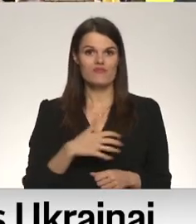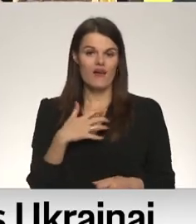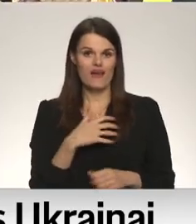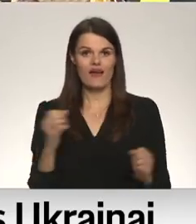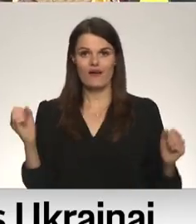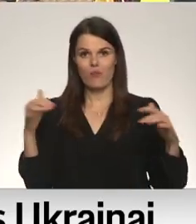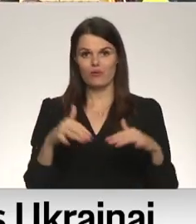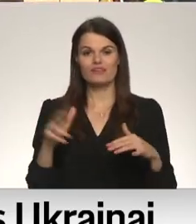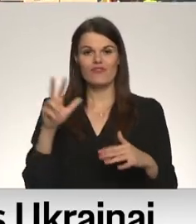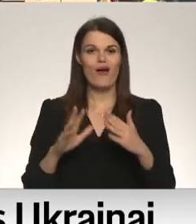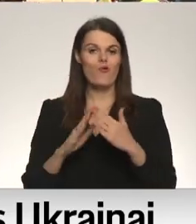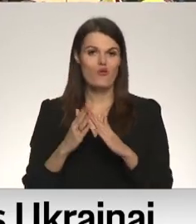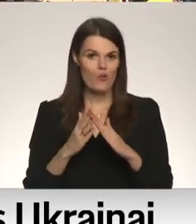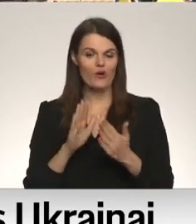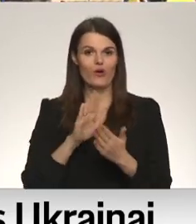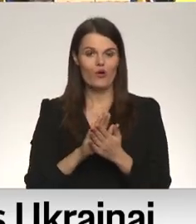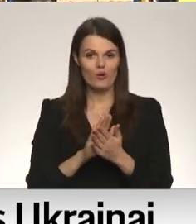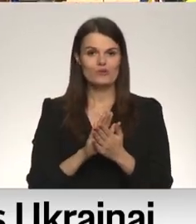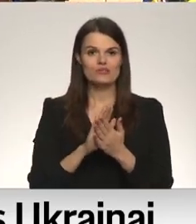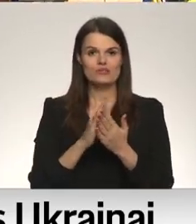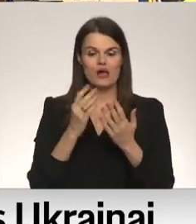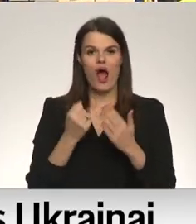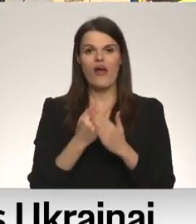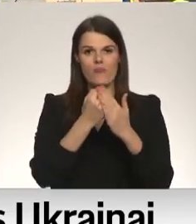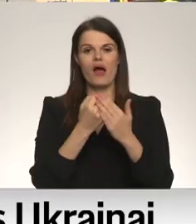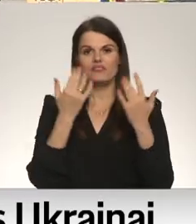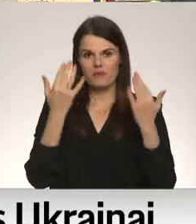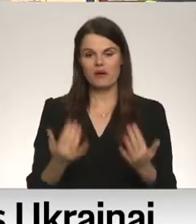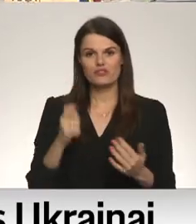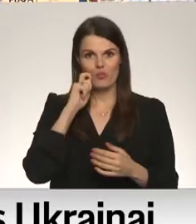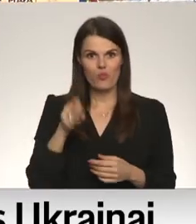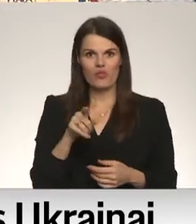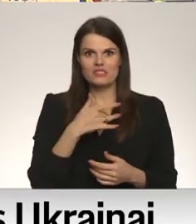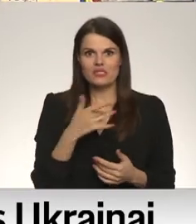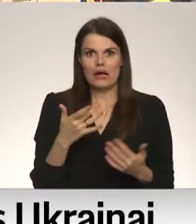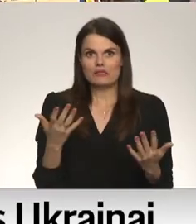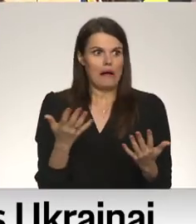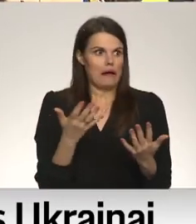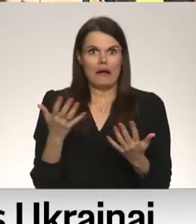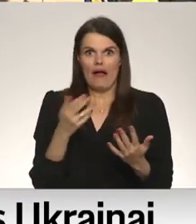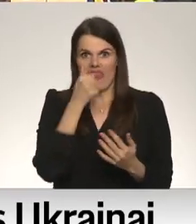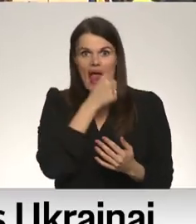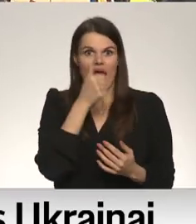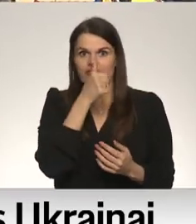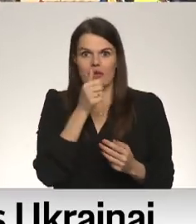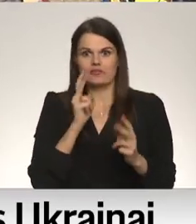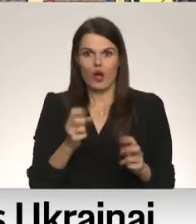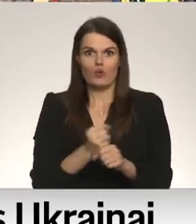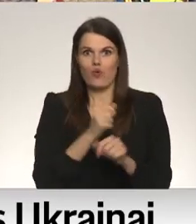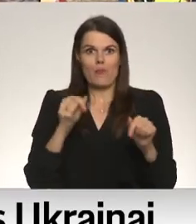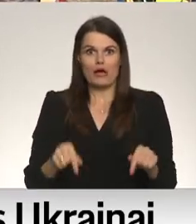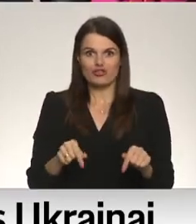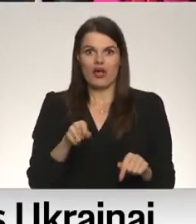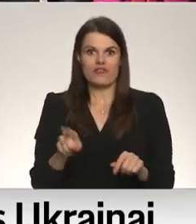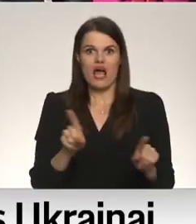jāpulcējās Daugavpilī uz mītiņu, uz atbalstu Ukrainai, un tas liekas kaut kas ārkārtējs un neticams, tad kaut kas nav īsti